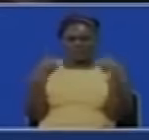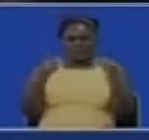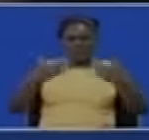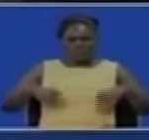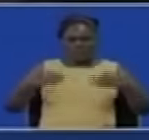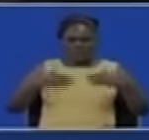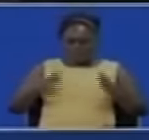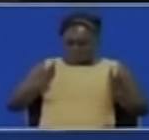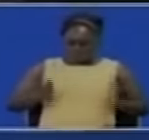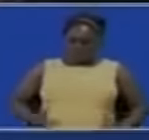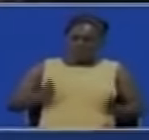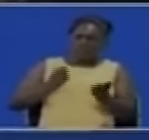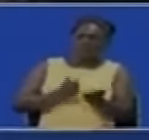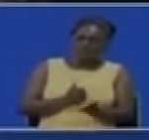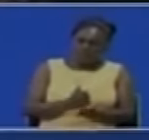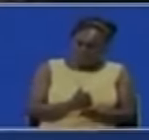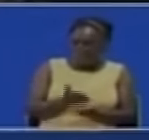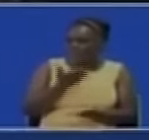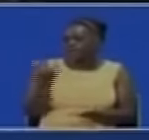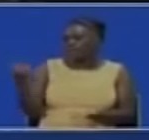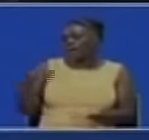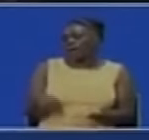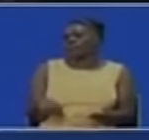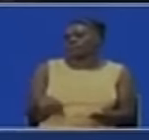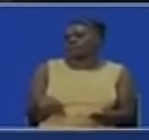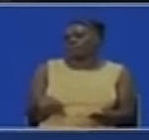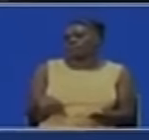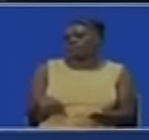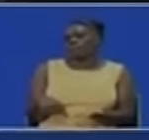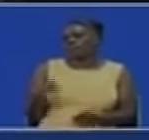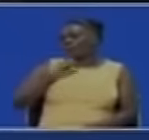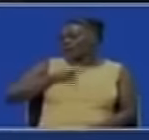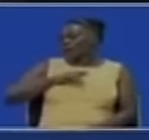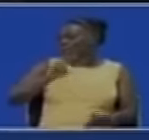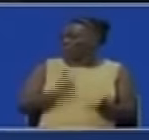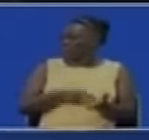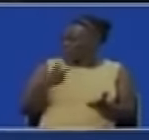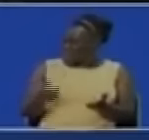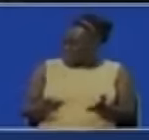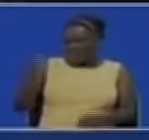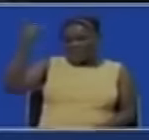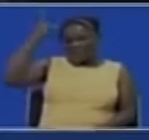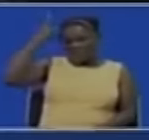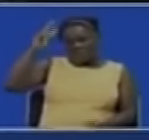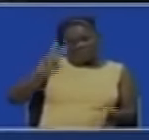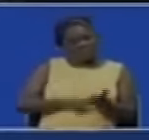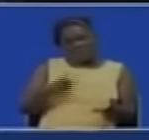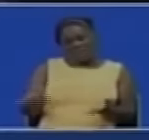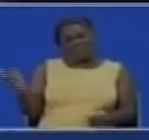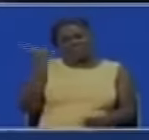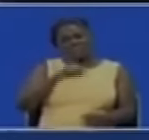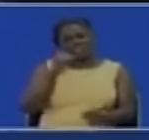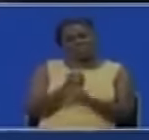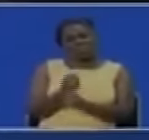wa human health wanafaa kuingilia kati mambo haya. Kama City Council wameshindwa na Kidero inaonekana umeshindwa na kazi